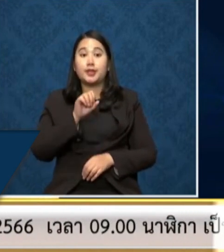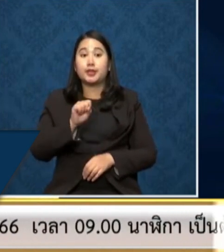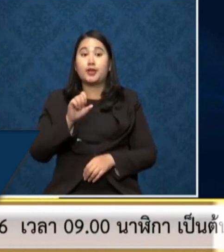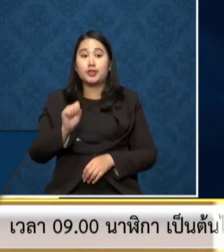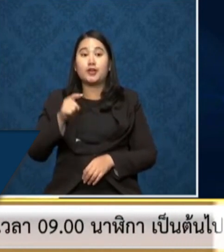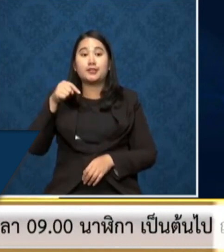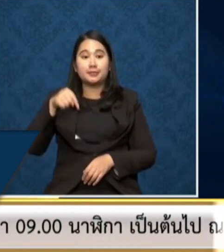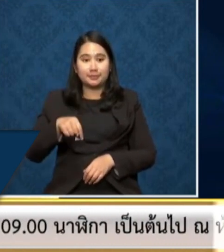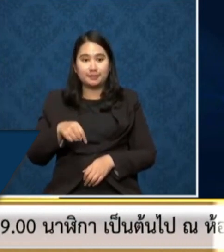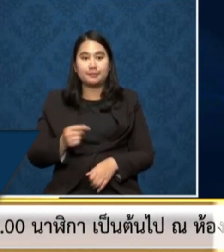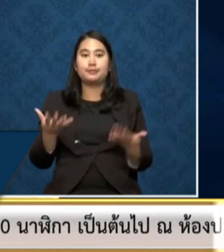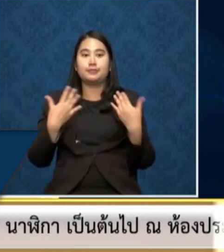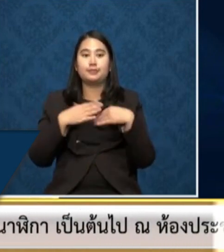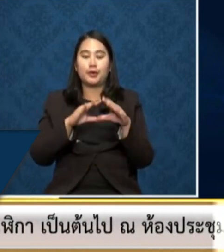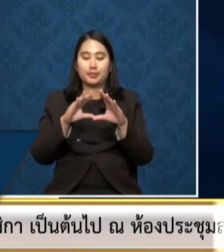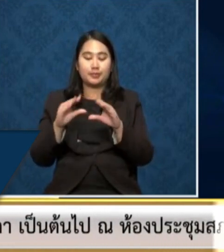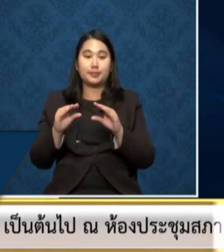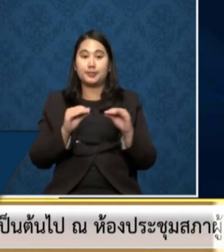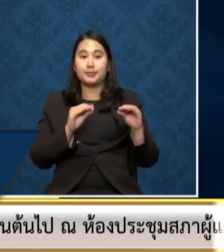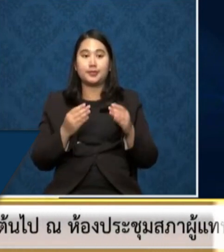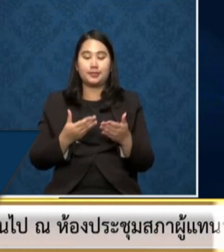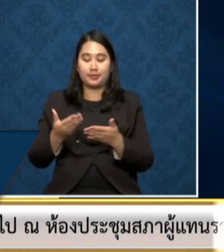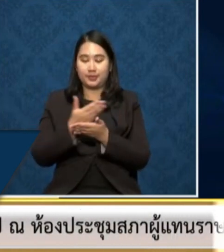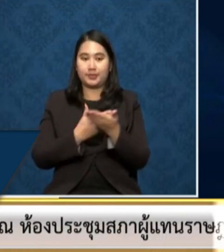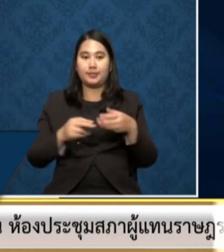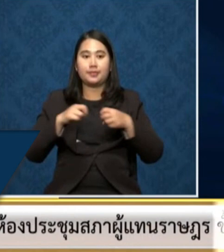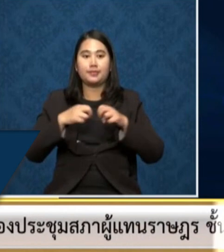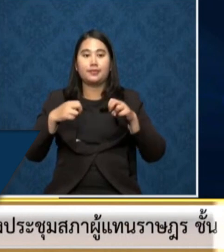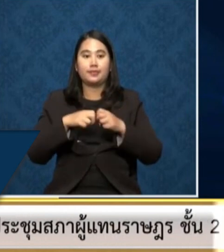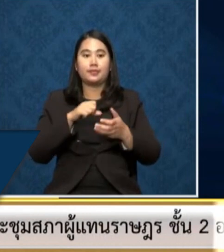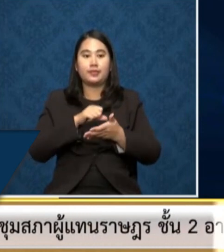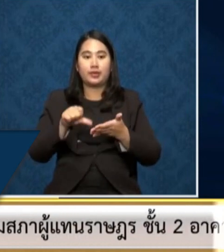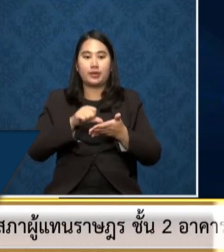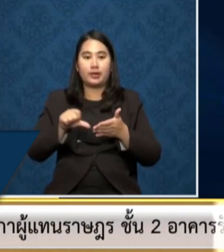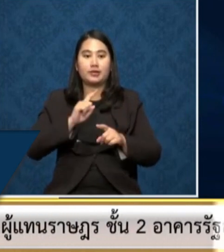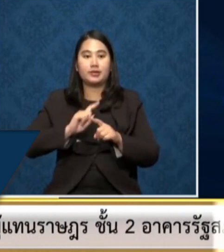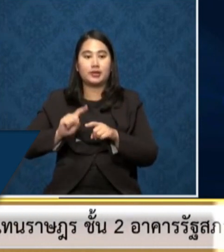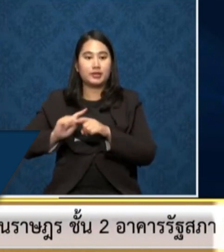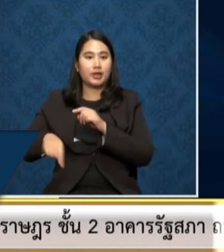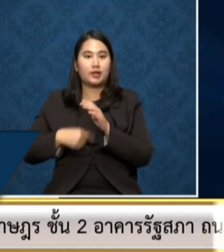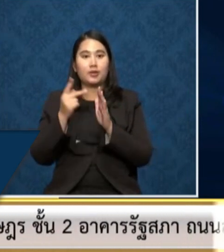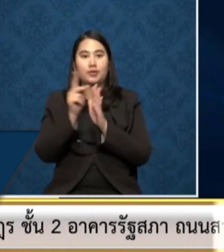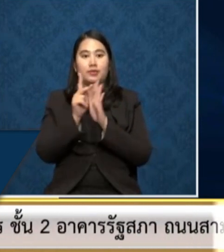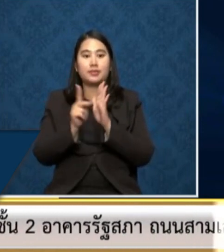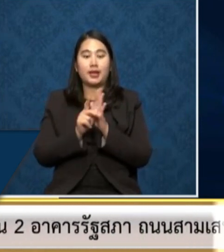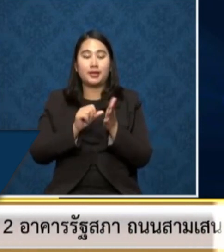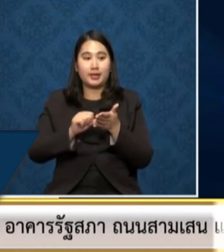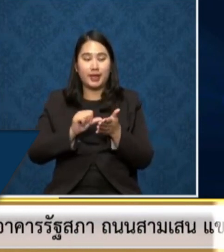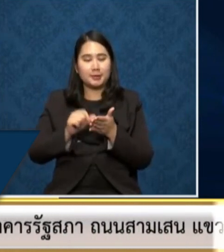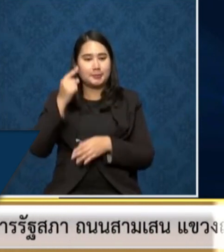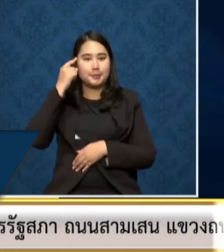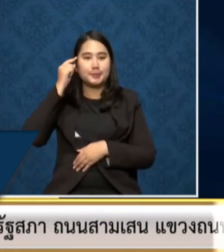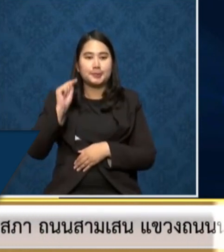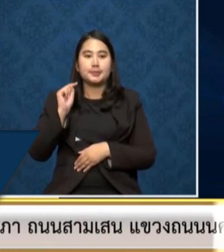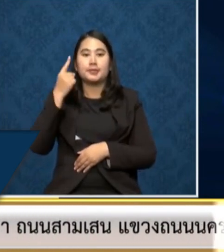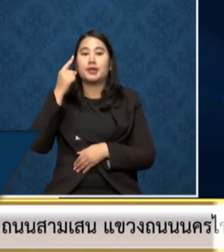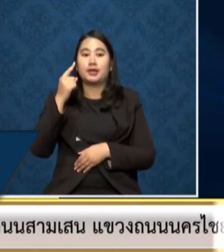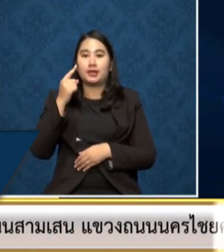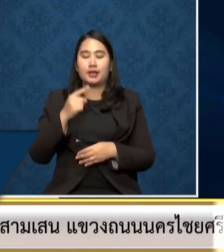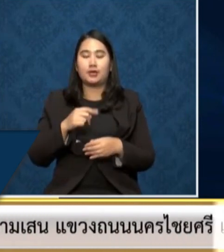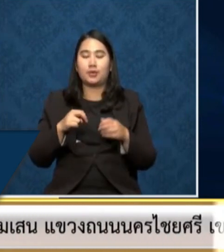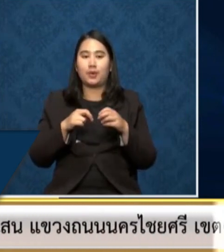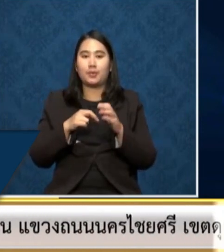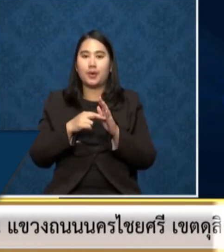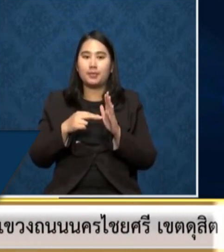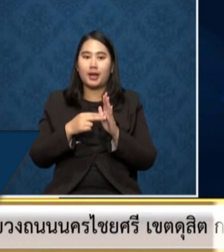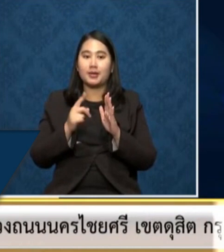นี้จะได้ร่วมกันหาแนวทางการแก้ไขปัญหาแก้กฎหมายหรือร่างกฎหมายขึ้นมาใหม่เพื่อให้เกิดความ